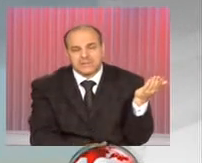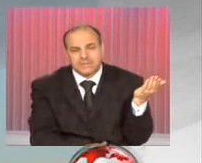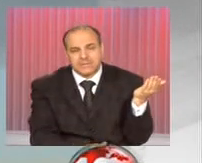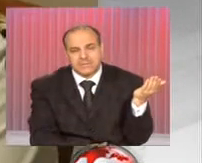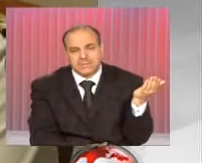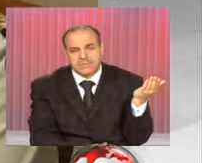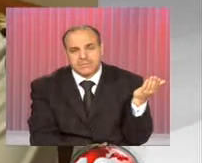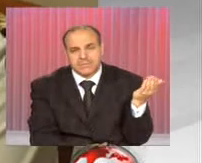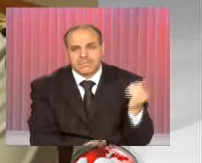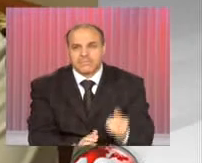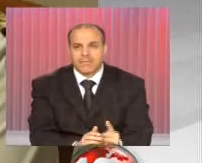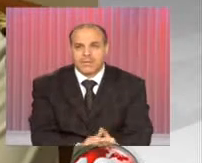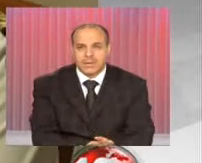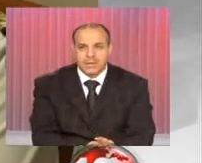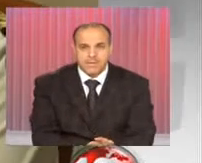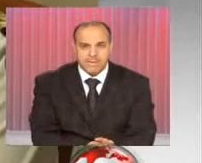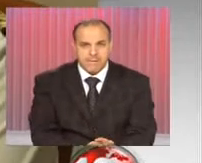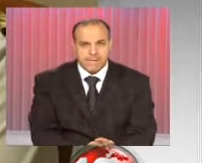الأوروبية.